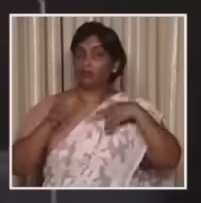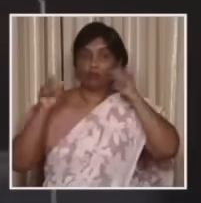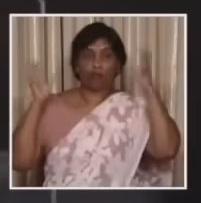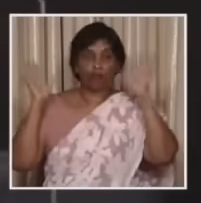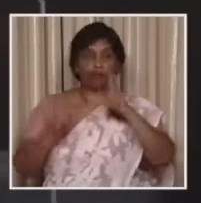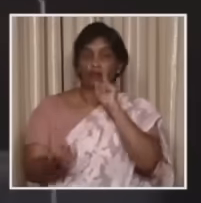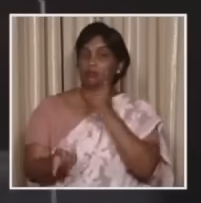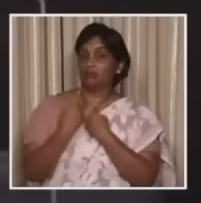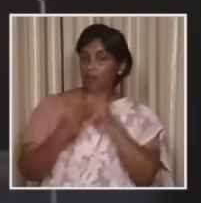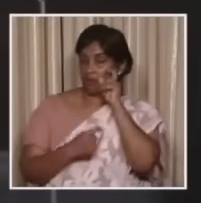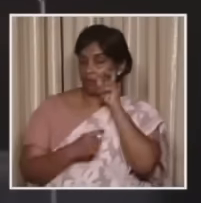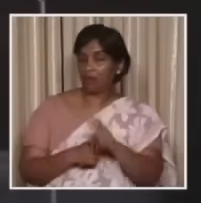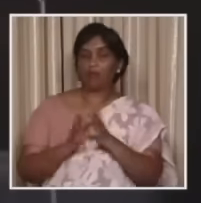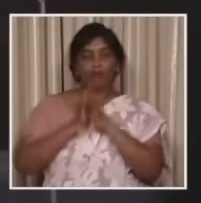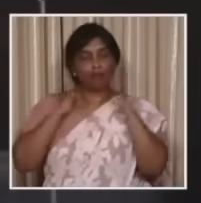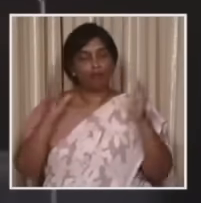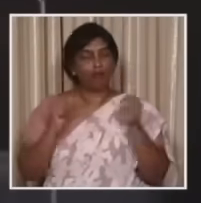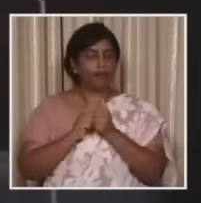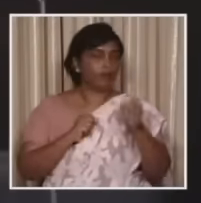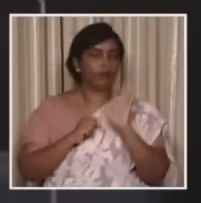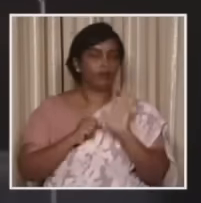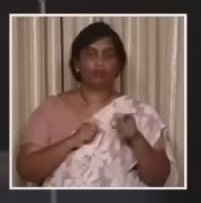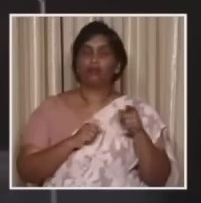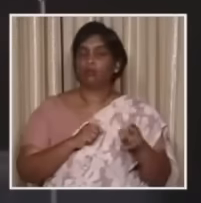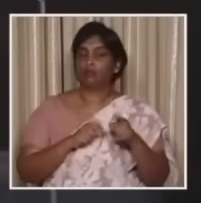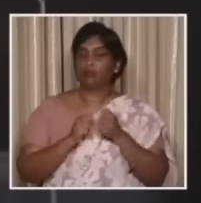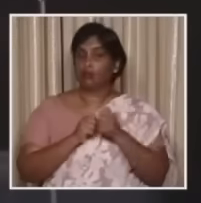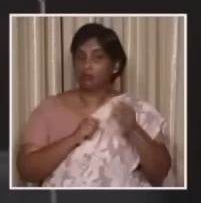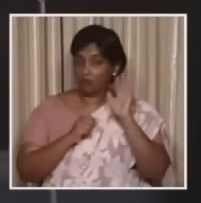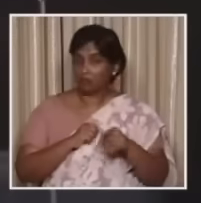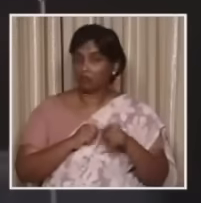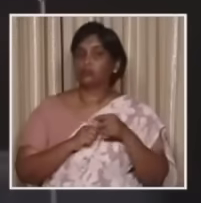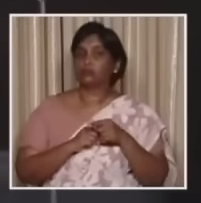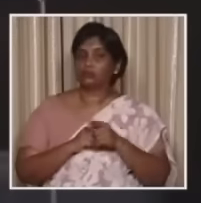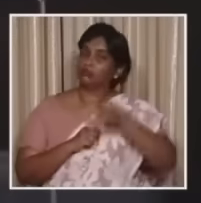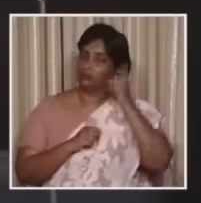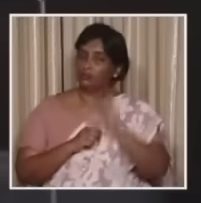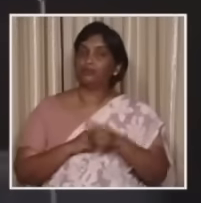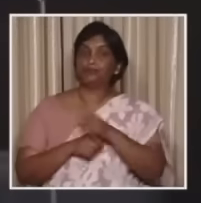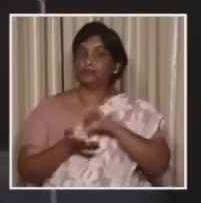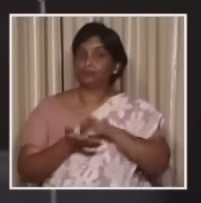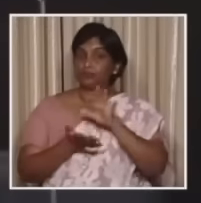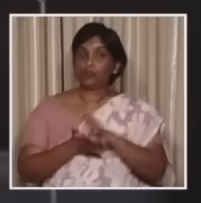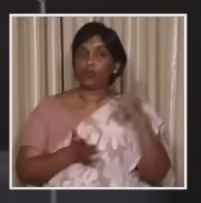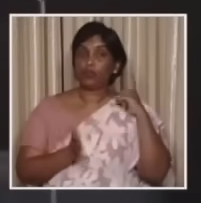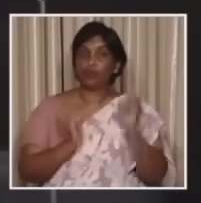ජනතාව පරීක්ෂා කරලා විශාල මෙහෙයුමක් කරන්න ඕනේ එහෙ මෙහෙයුමක් කරන්න නම් අනිවාර්යයෙන්ම